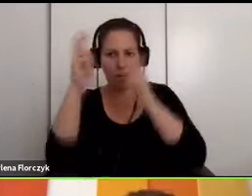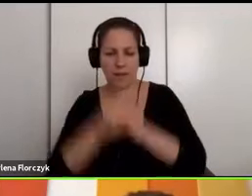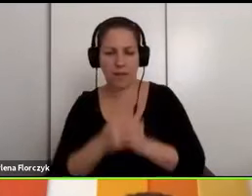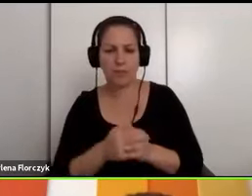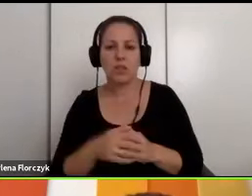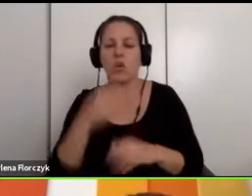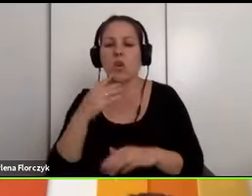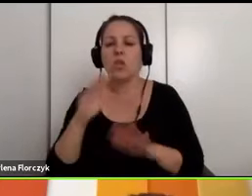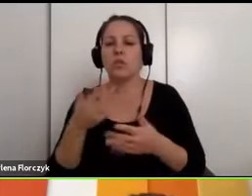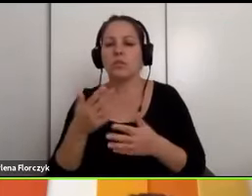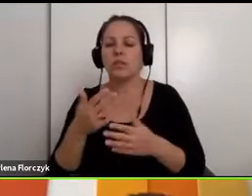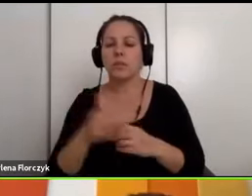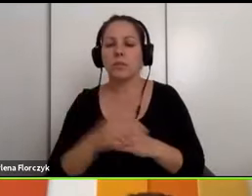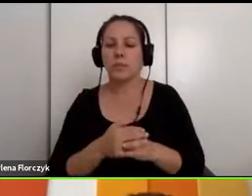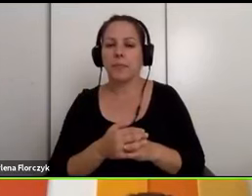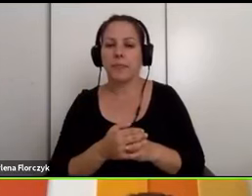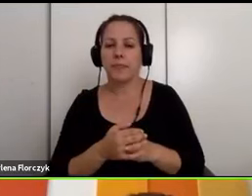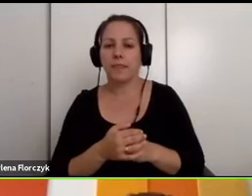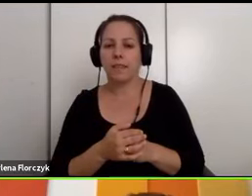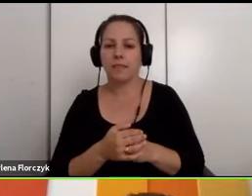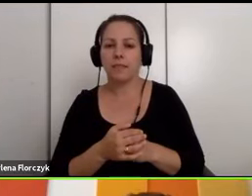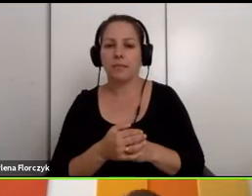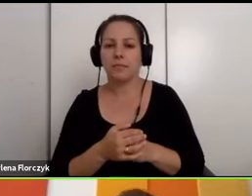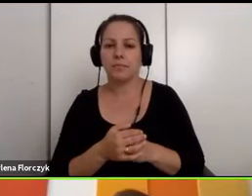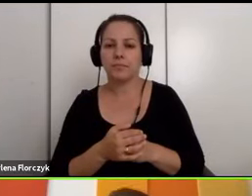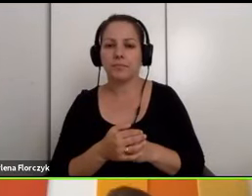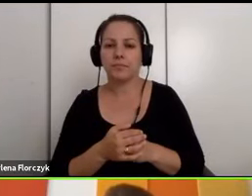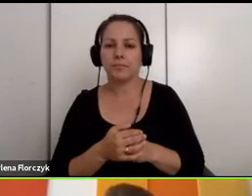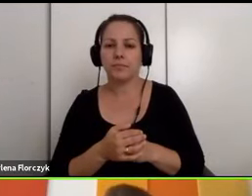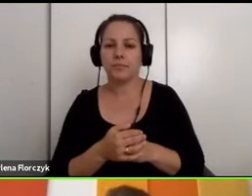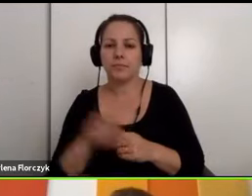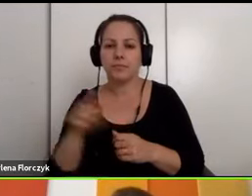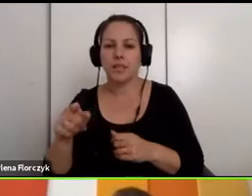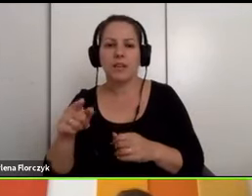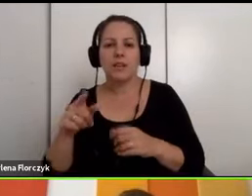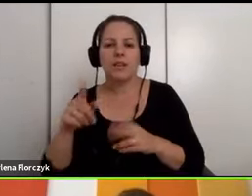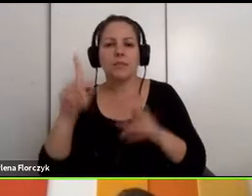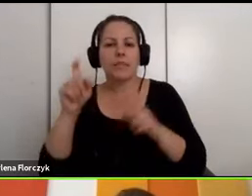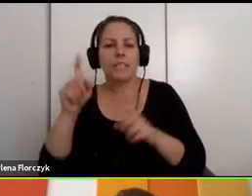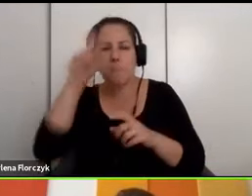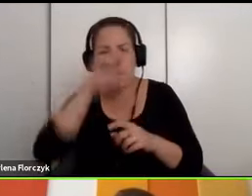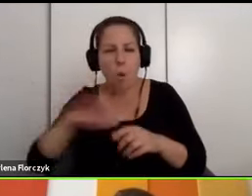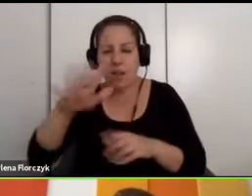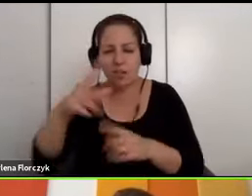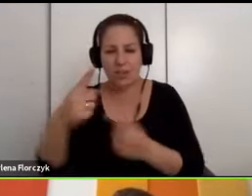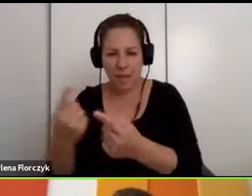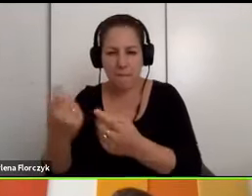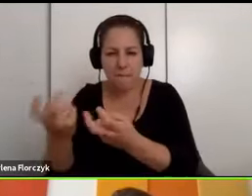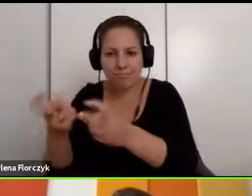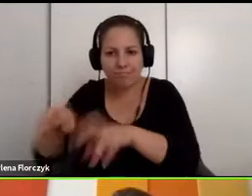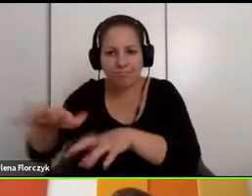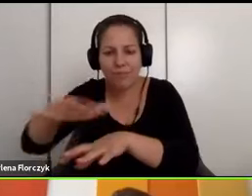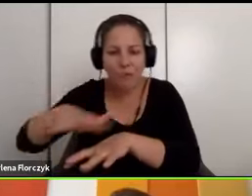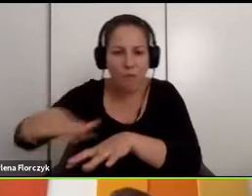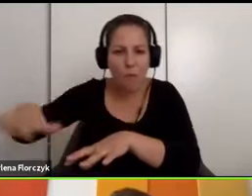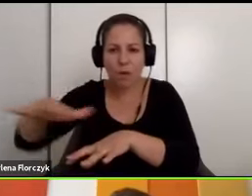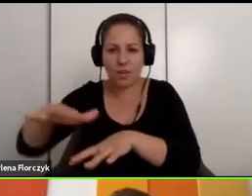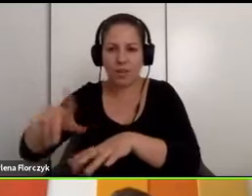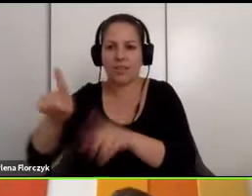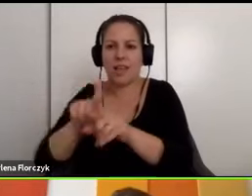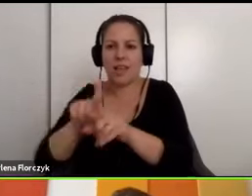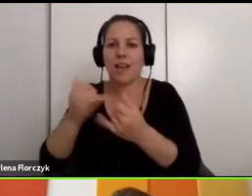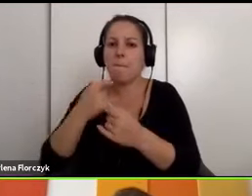znaczy, my jakby sama się wytwarza pewnego rodzaju społeczność, która, tak jak